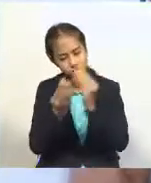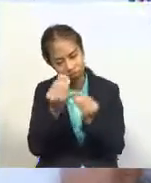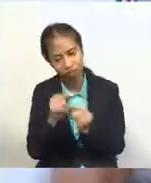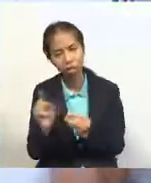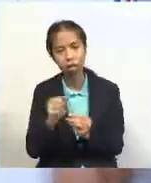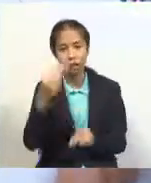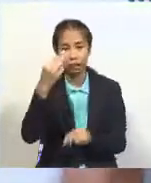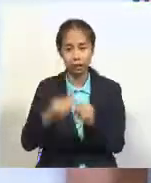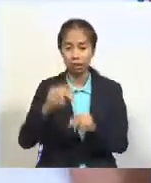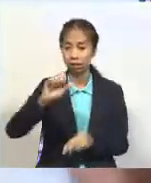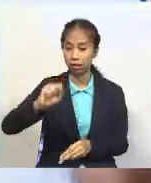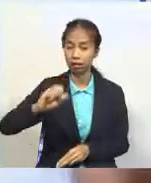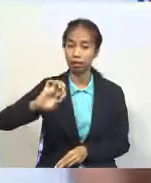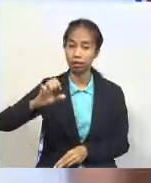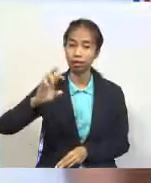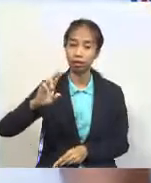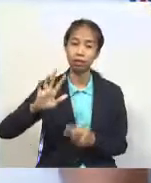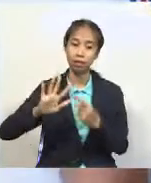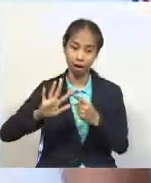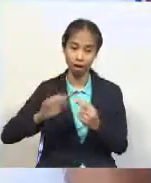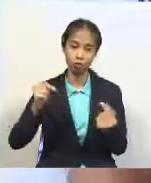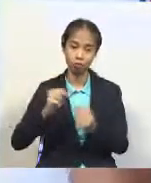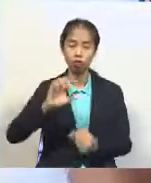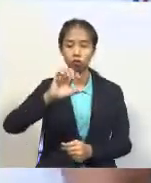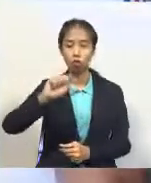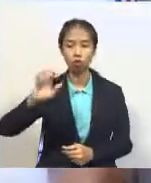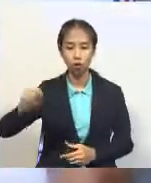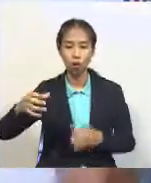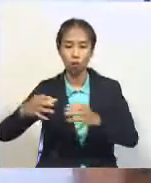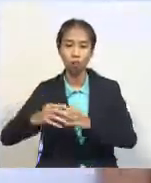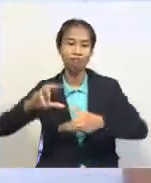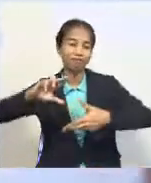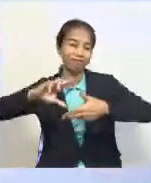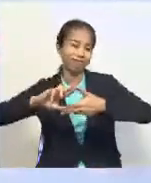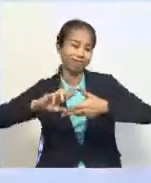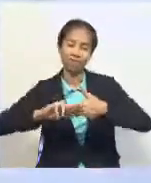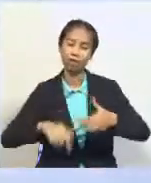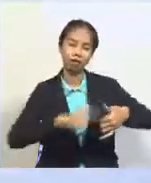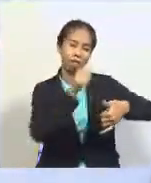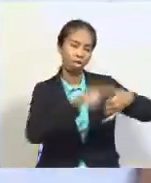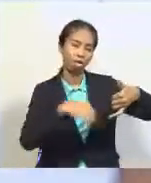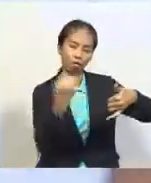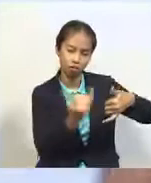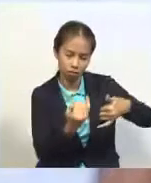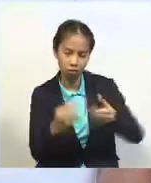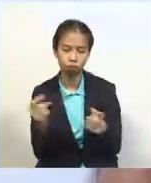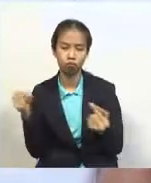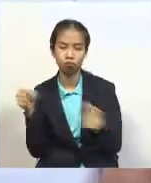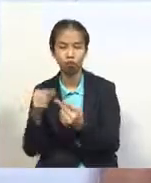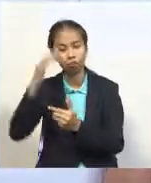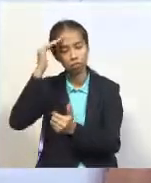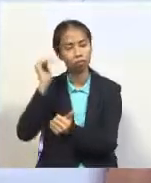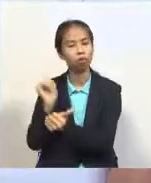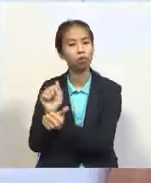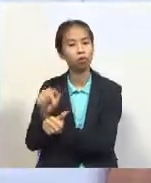รณีคุณศิระเจนจาคะส.ส.พรรคพลังประชารัฐไปแสดงพฤติกรรมไม่เหมาะสมกับตำรวจเมื่อวานนี้มีการประชุมคณะรัฐมนตรี